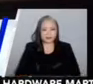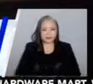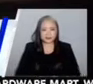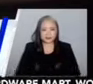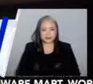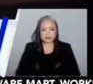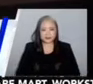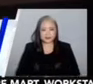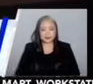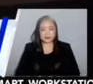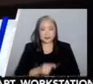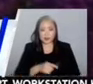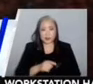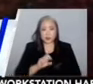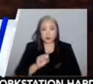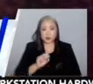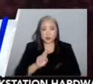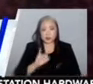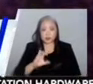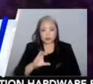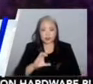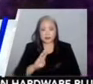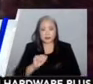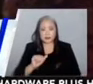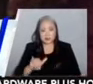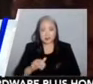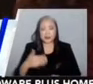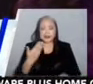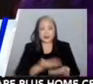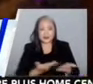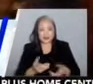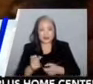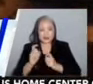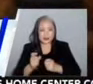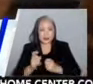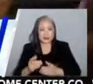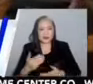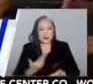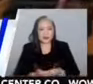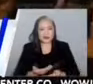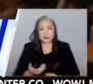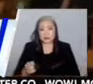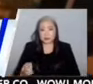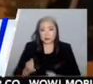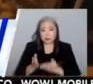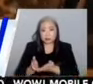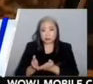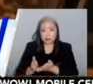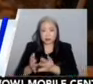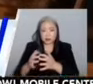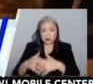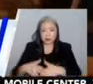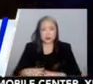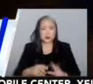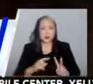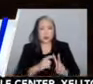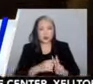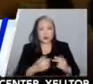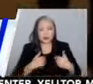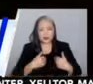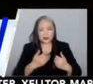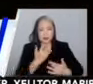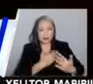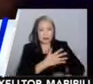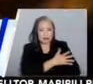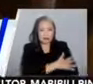Subic Bay Freeport ang mga mangingisdang sakay ng FBCA Akyo. Kabilang ang dalawang nagdamo ng second degree burn